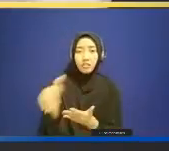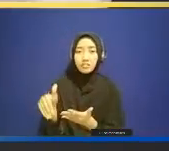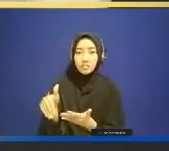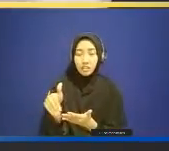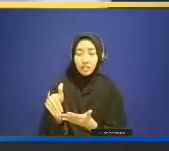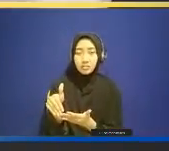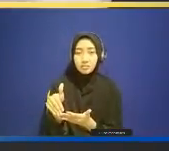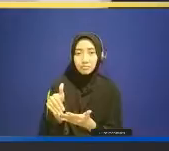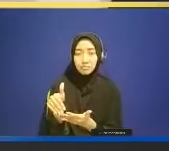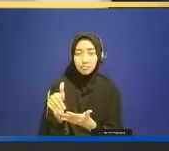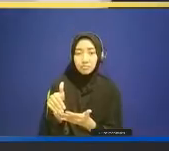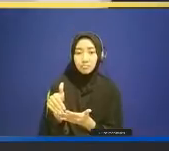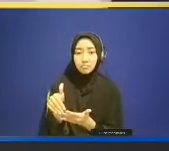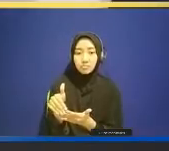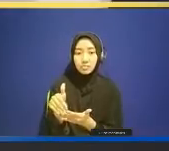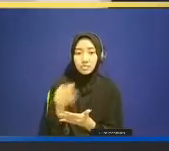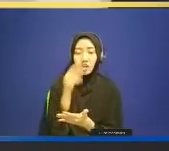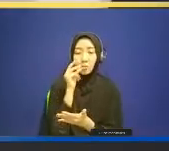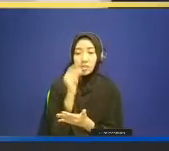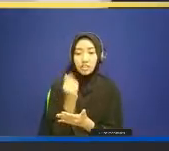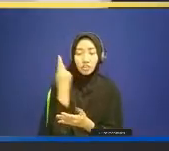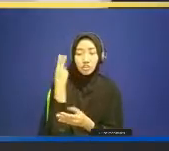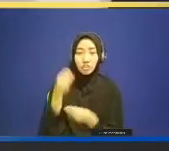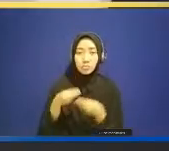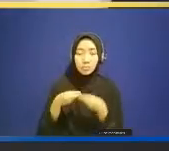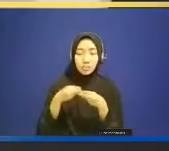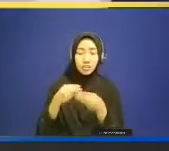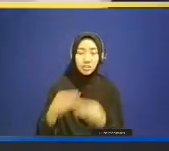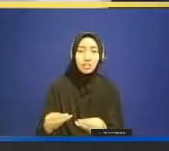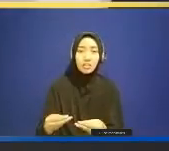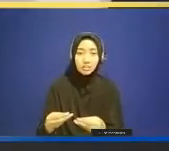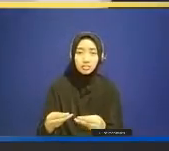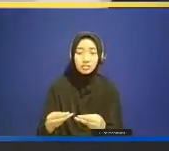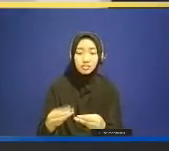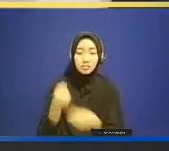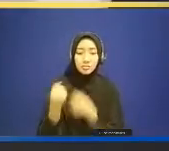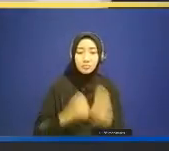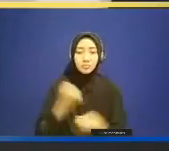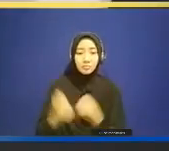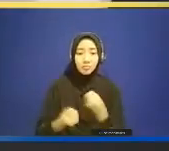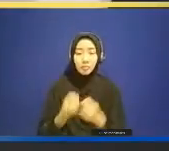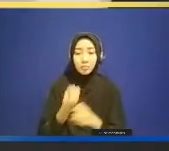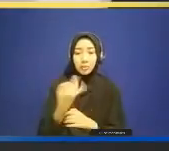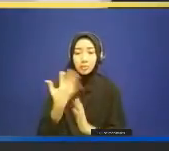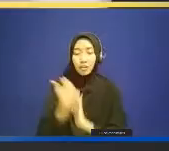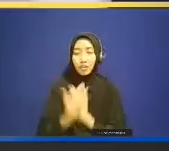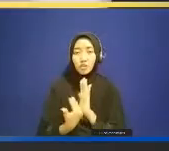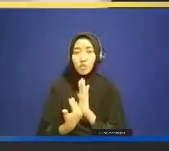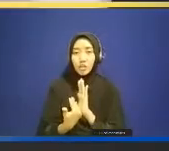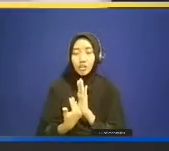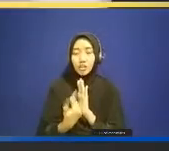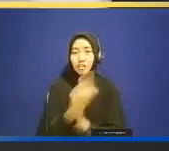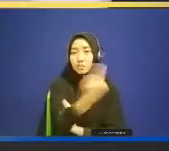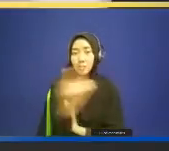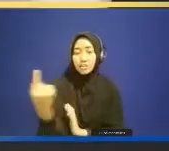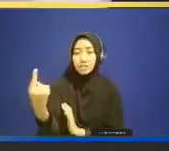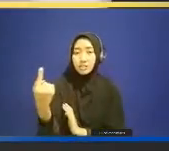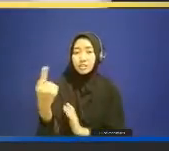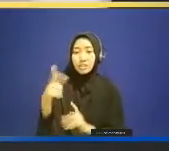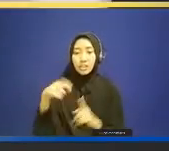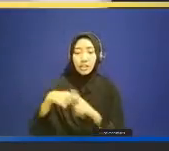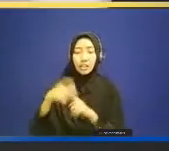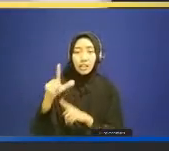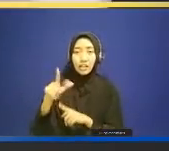yang menjadi referensi dalam memberikan beberapa melaksanakan beberapa kebijakan oleh masing-masing KL